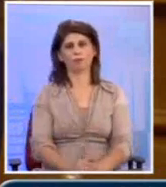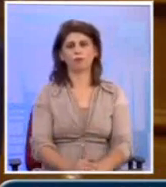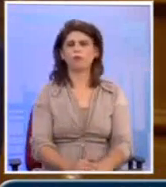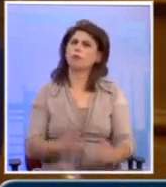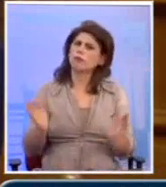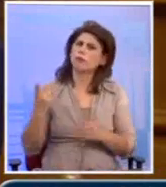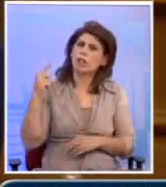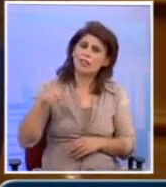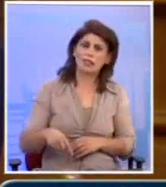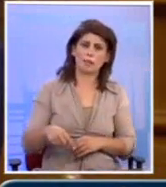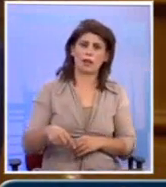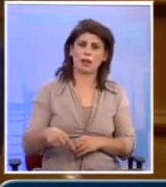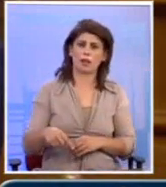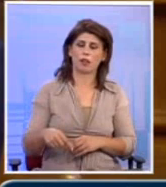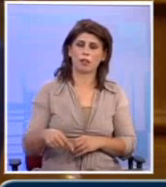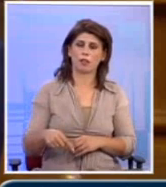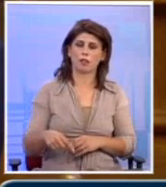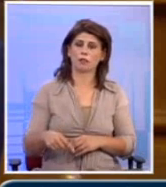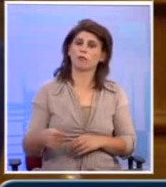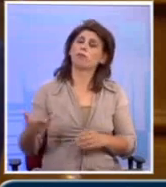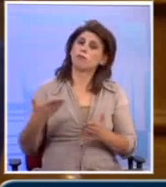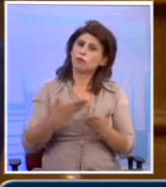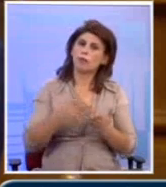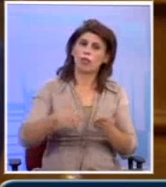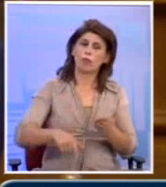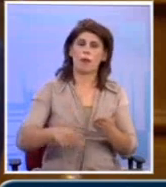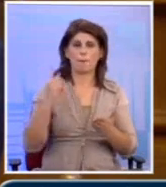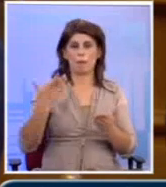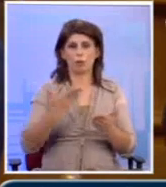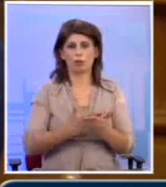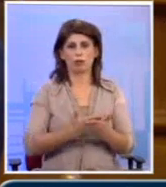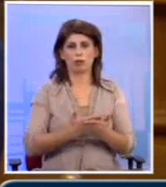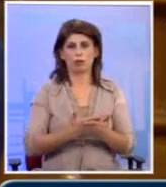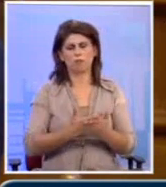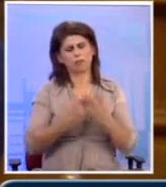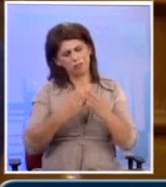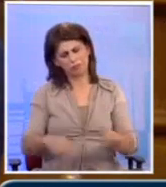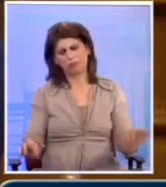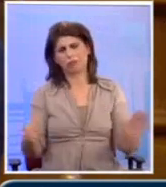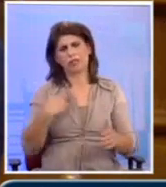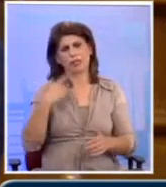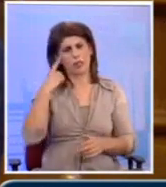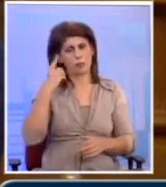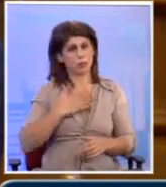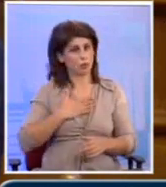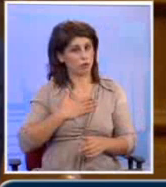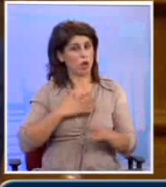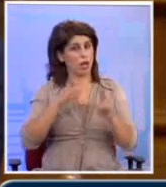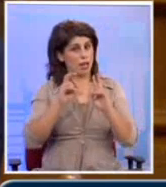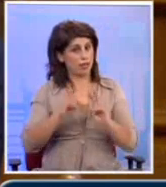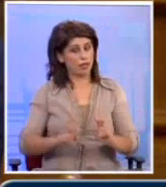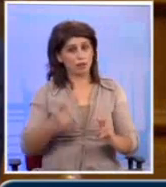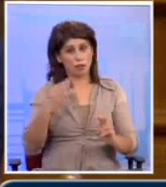Εφόσον όμως σήμερα μας κατατέθετε εδώ μια πρόταση και καινοφανή κατά την άποψή μου, να διερευνήσουμε,